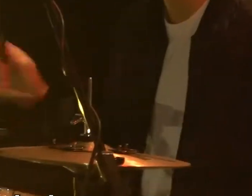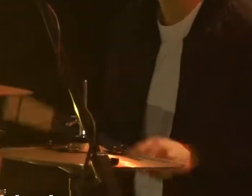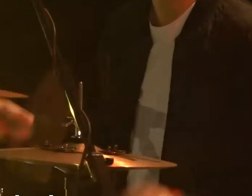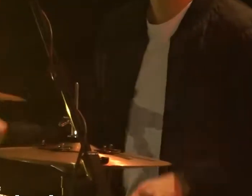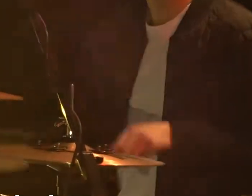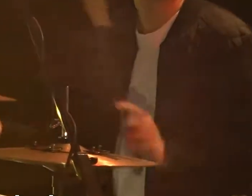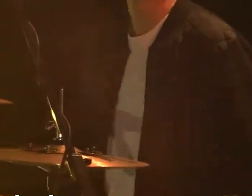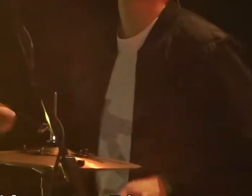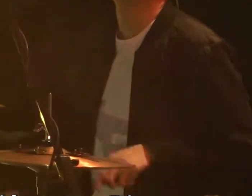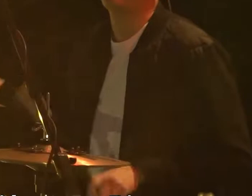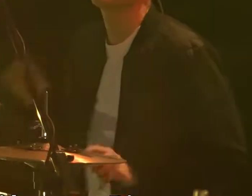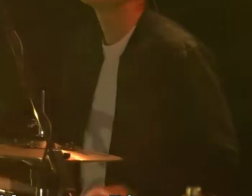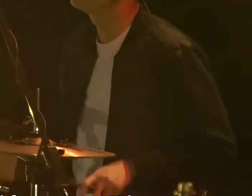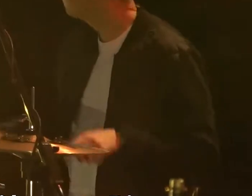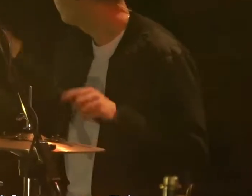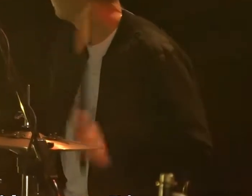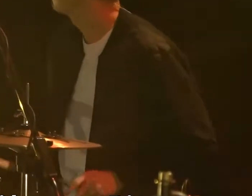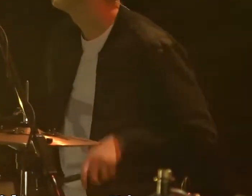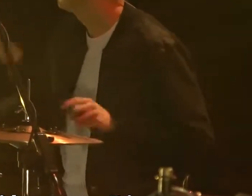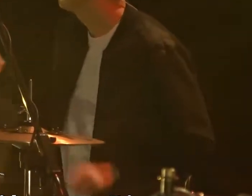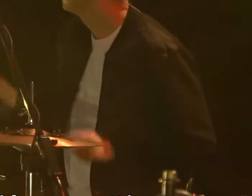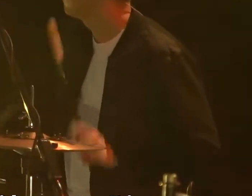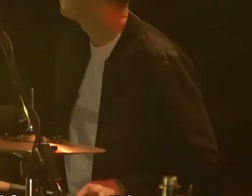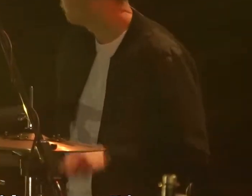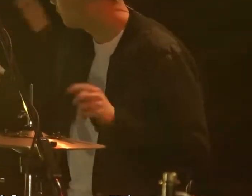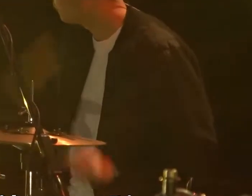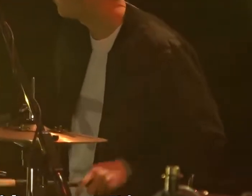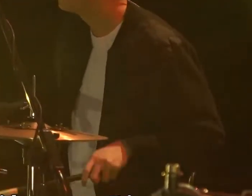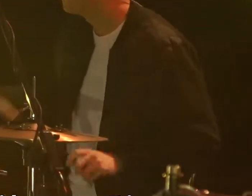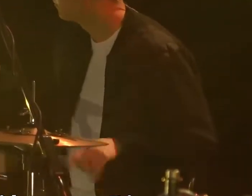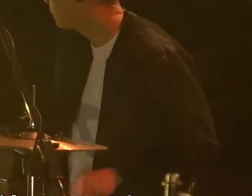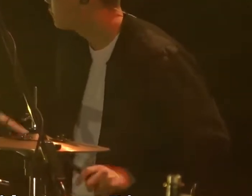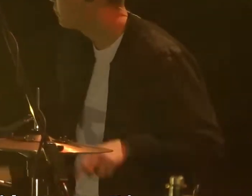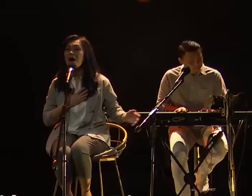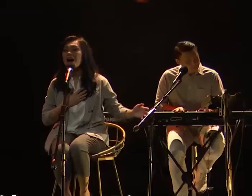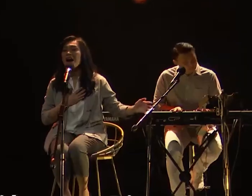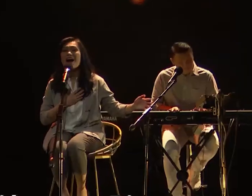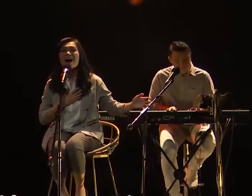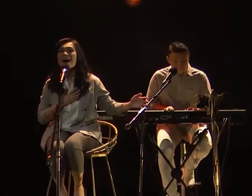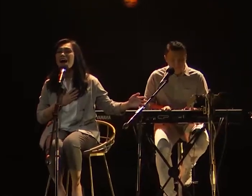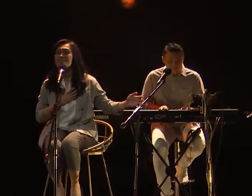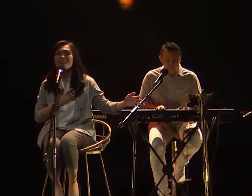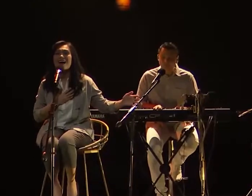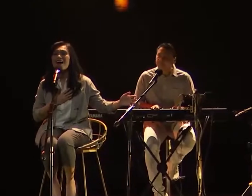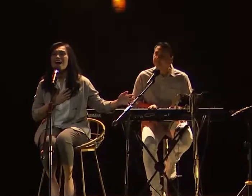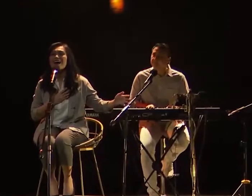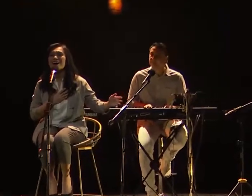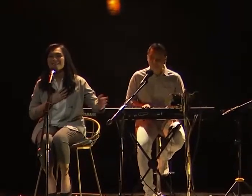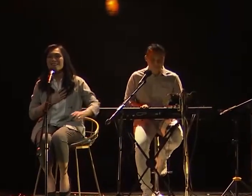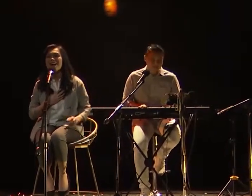Walau badai menghadang, ku kan terbang tinggi bersama